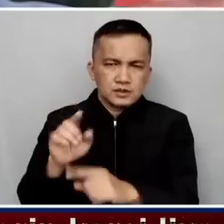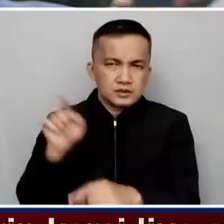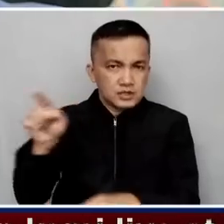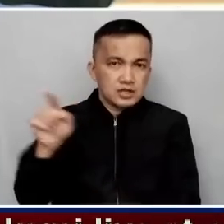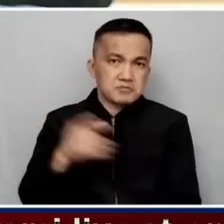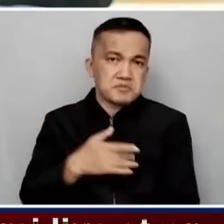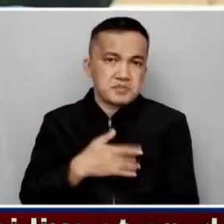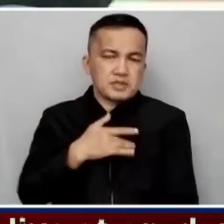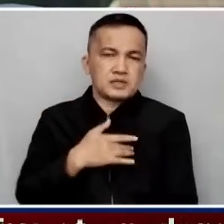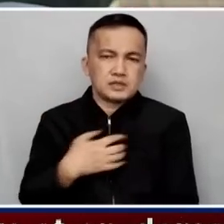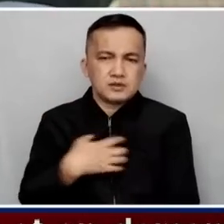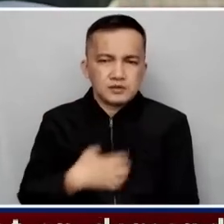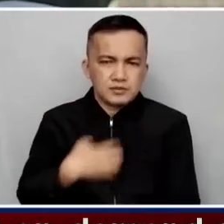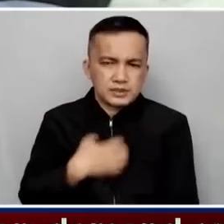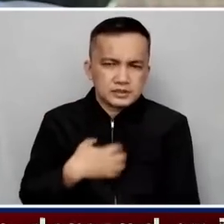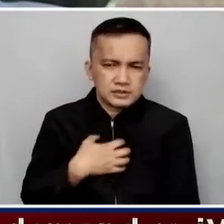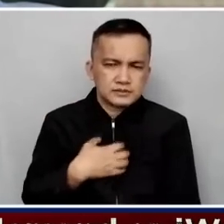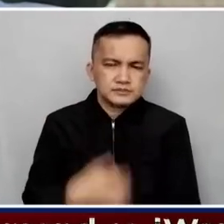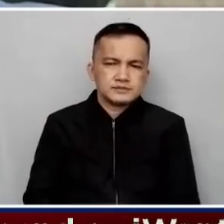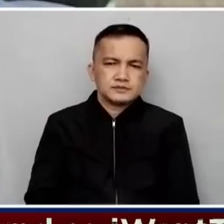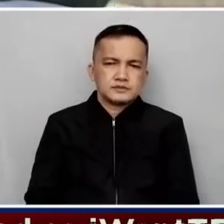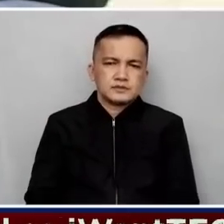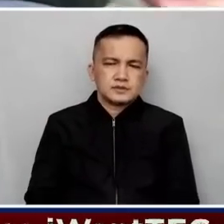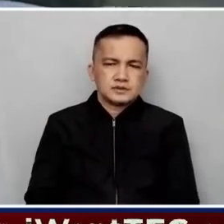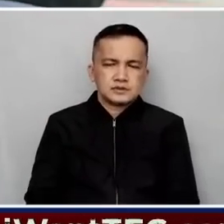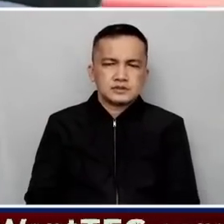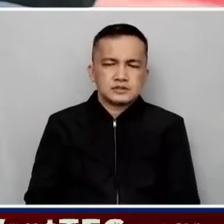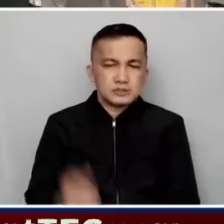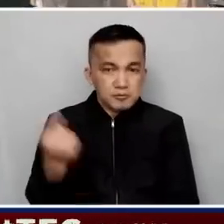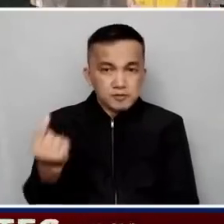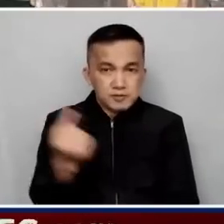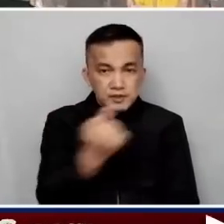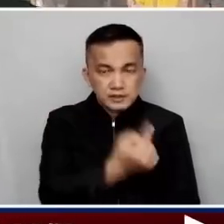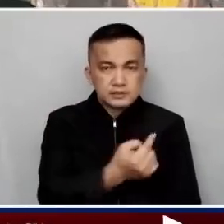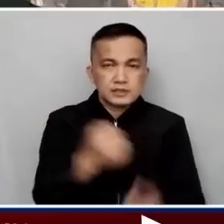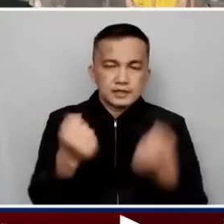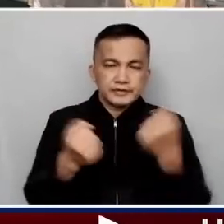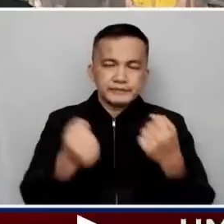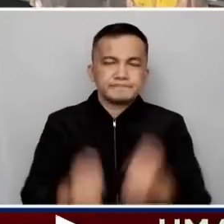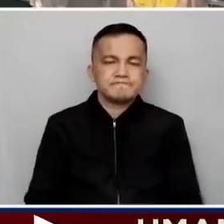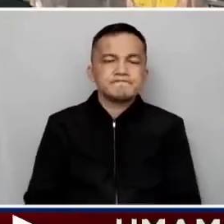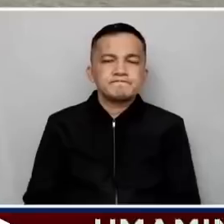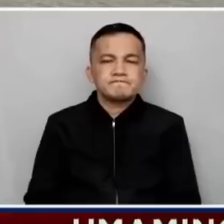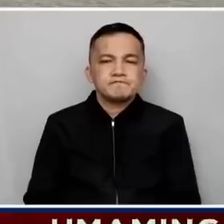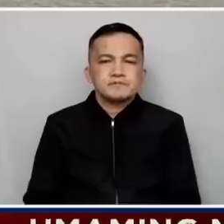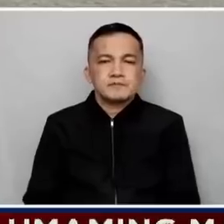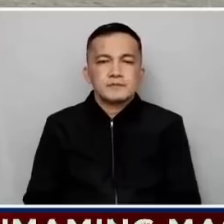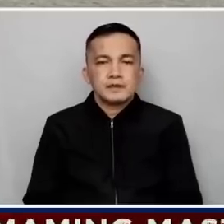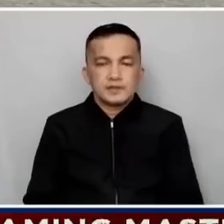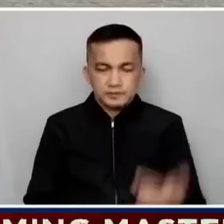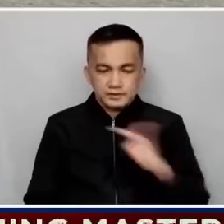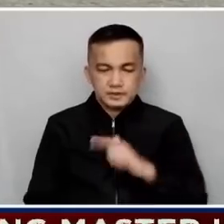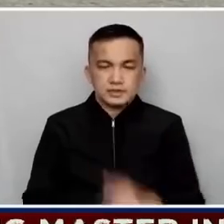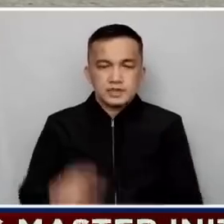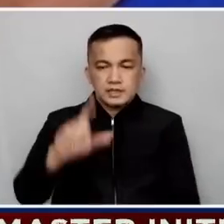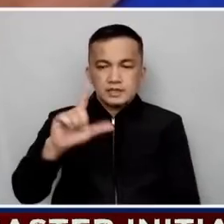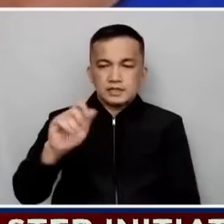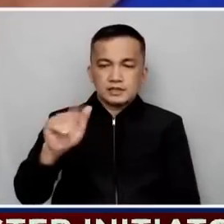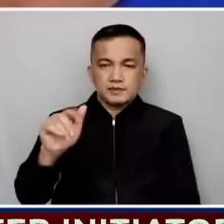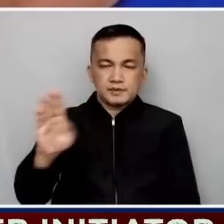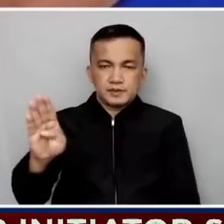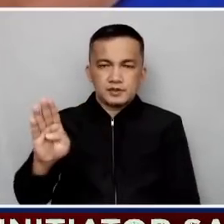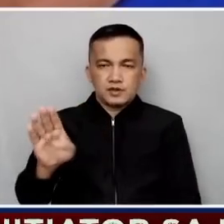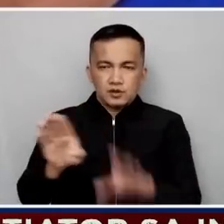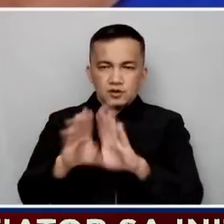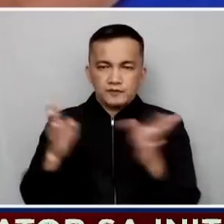yung hinanain ng bawat driver. Bukas naman ang LTFRB na makipagdialogo sa grupo.